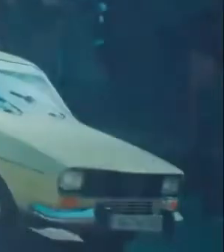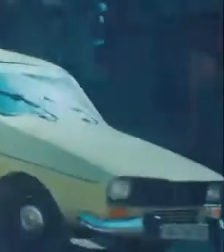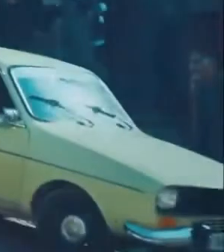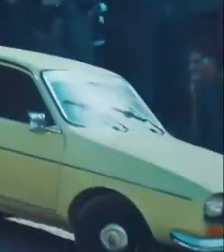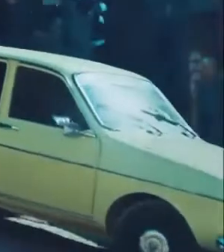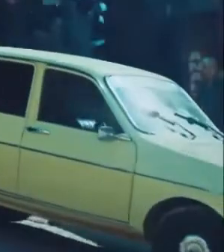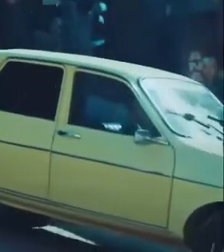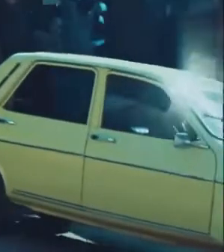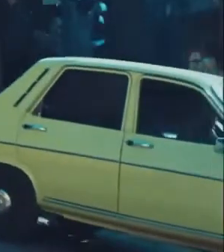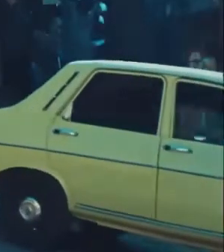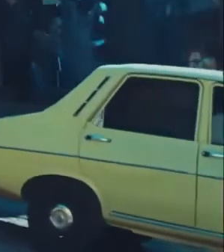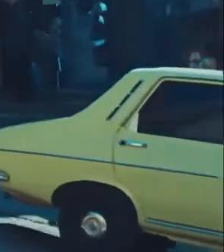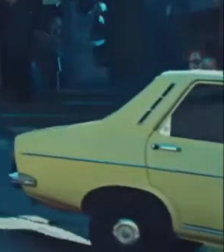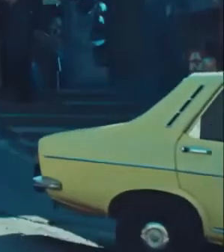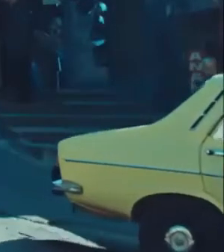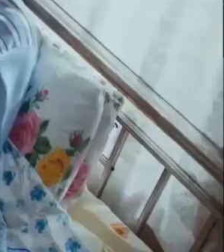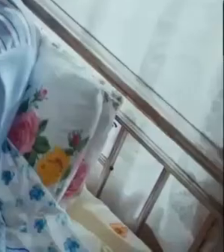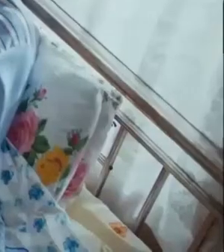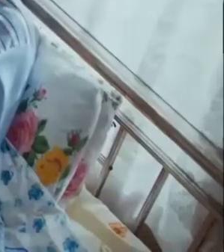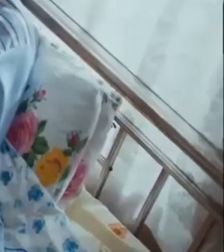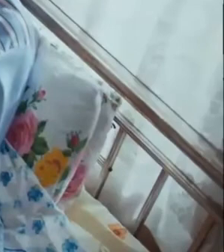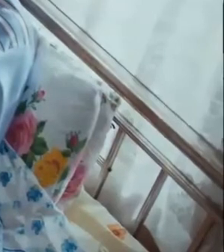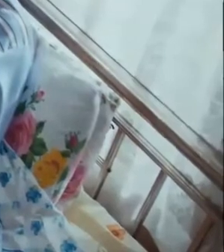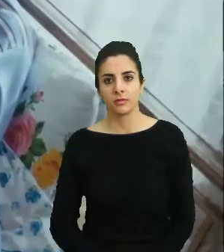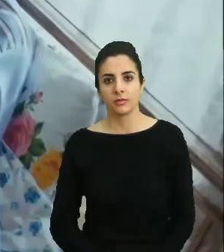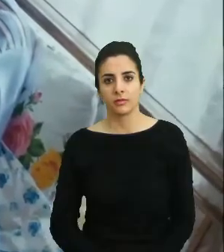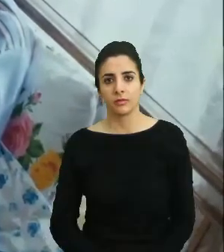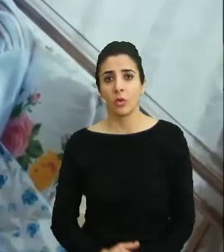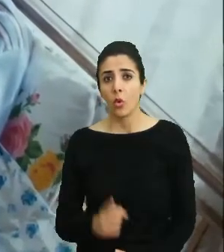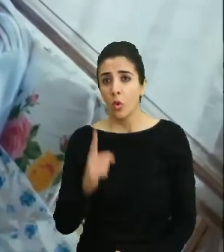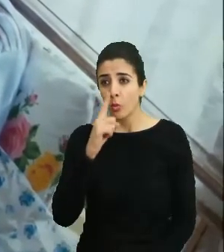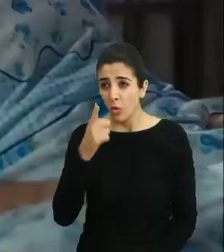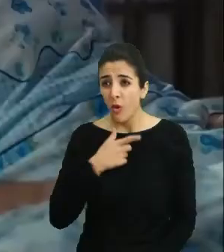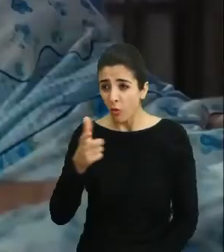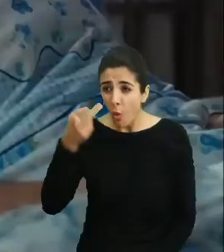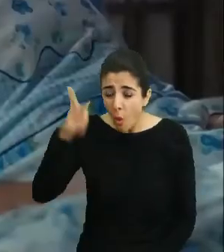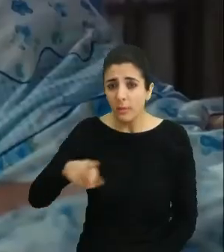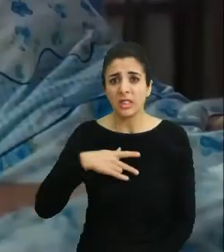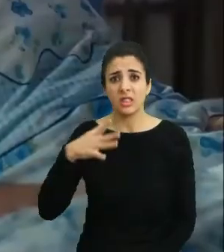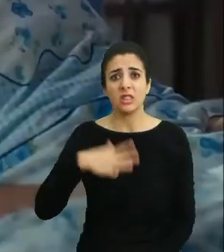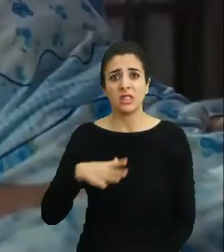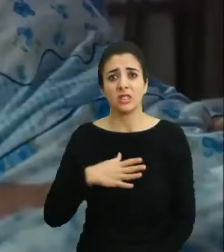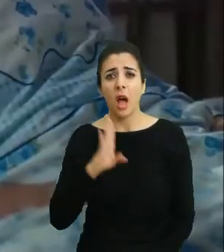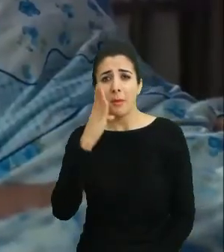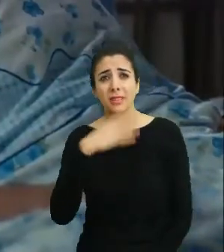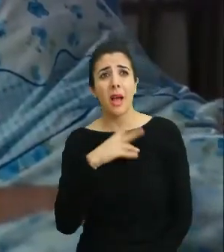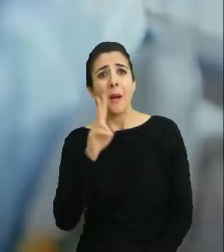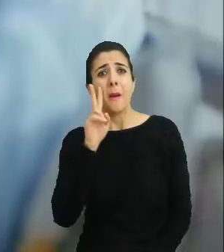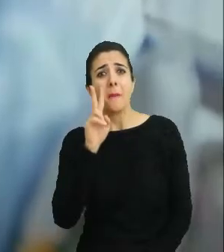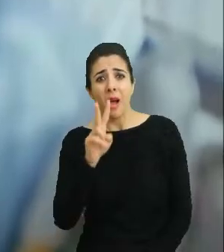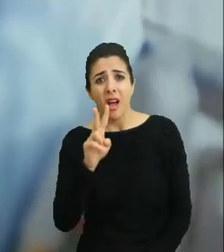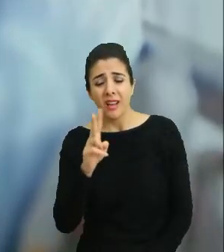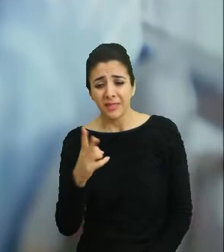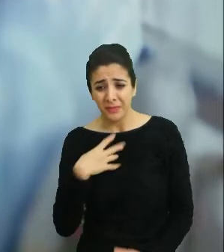Gündüz vakti. Acemli camine çıkan yokuş çarşı kalabalığı. O müdürü öldürmek istedim Edem. O pencereden baktığı an beni